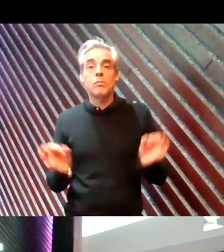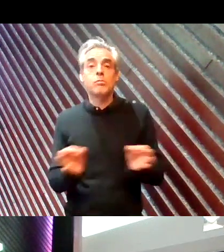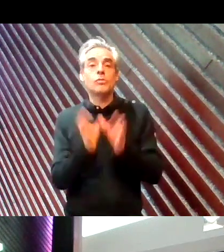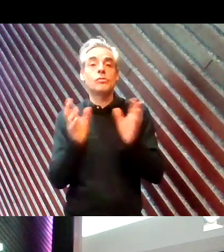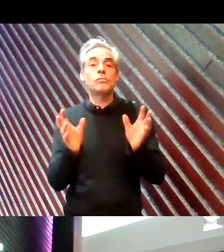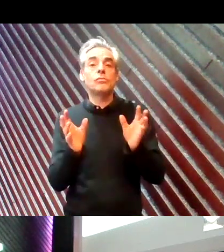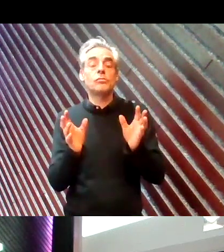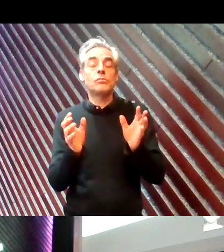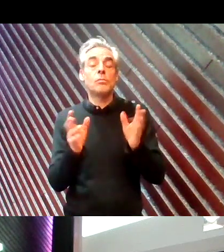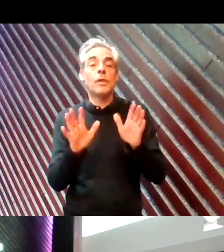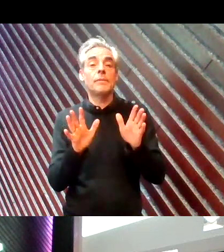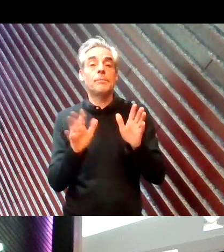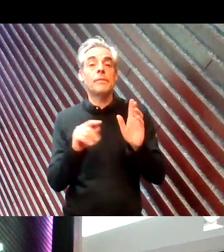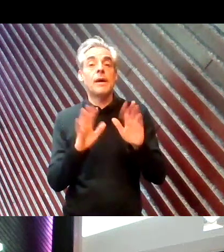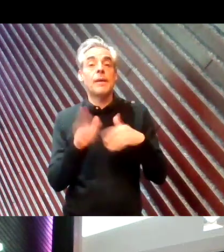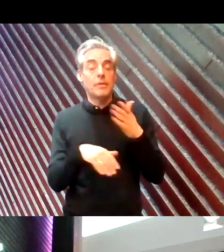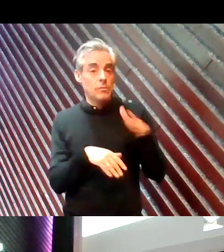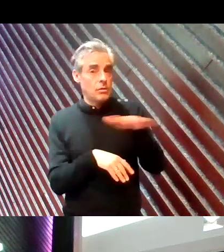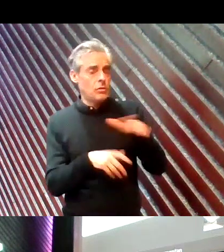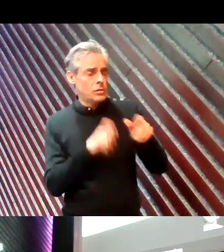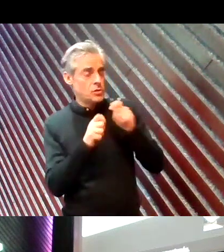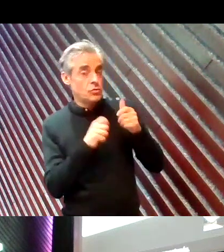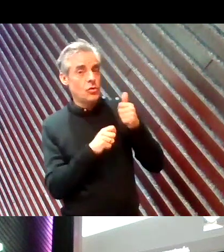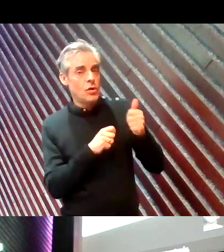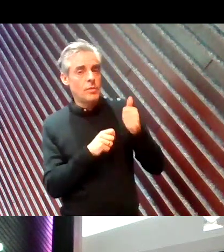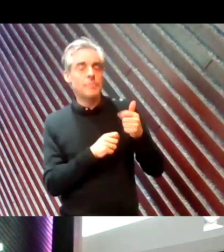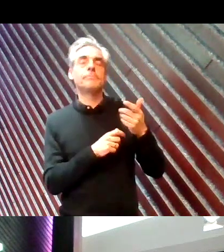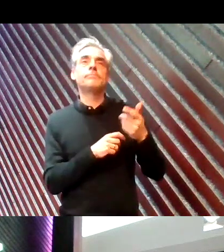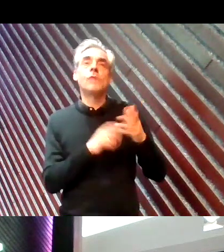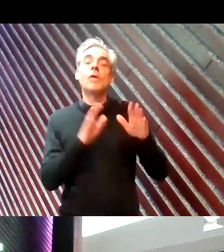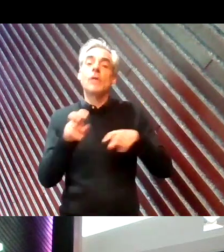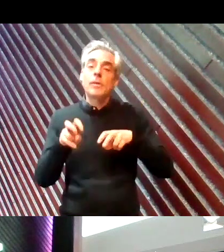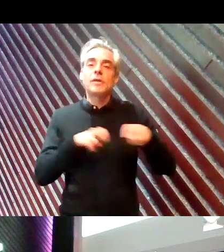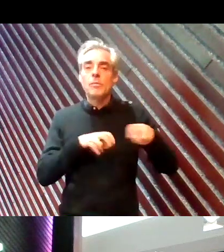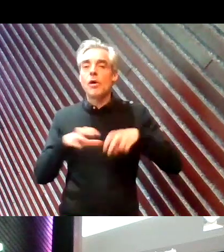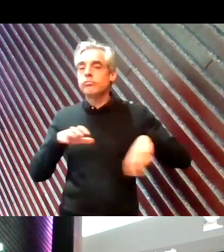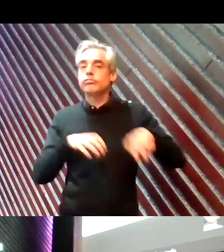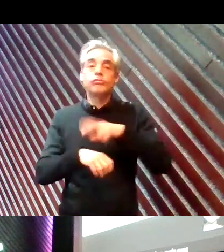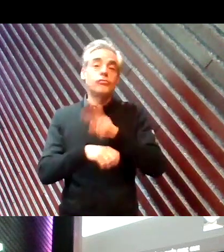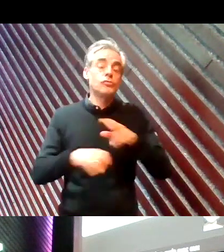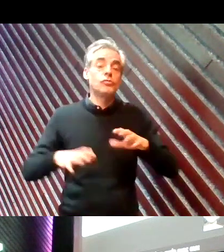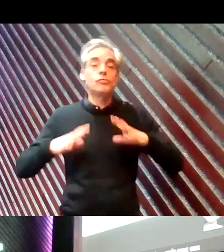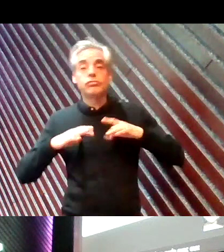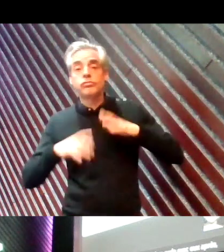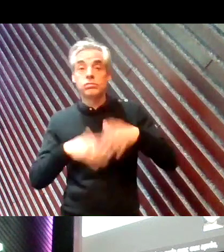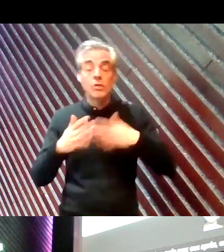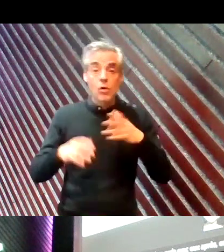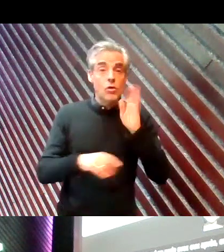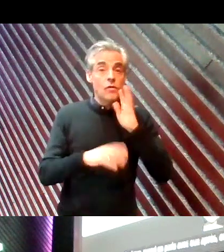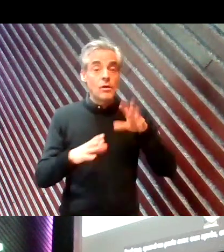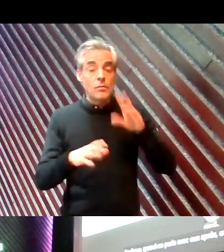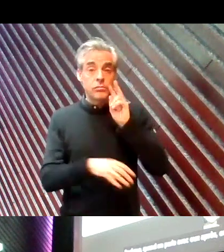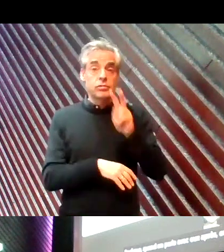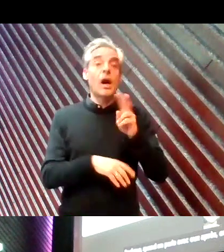Mais sauf que quand on parle après avec les volontaires, eh bien, eux-mêmes, quand ils se déplacent, quand ils vont à une conférence, eh bien, eux-mêmes,